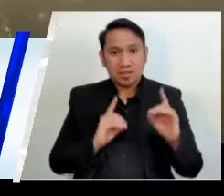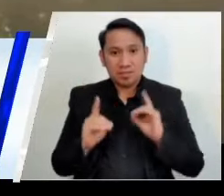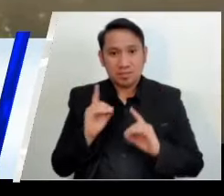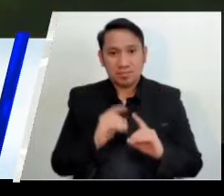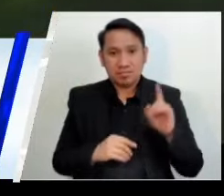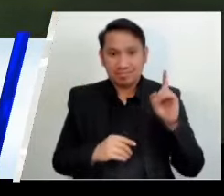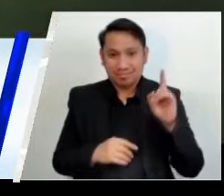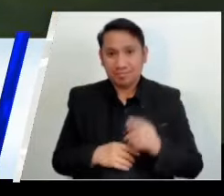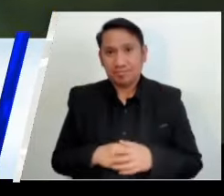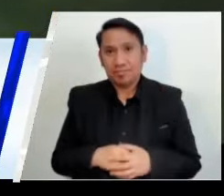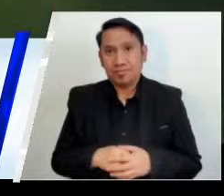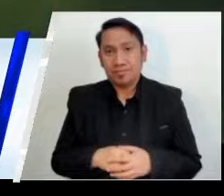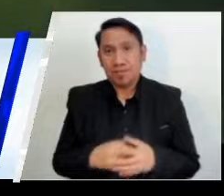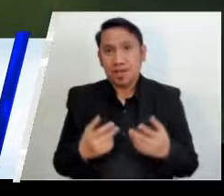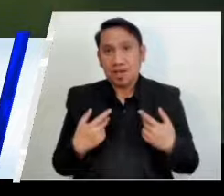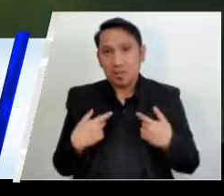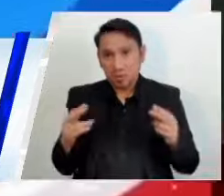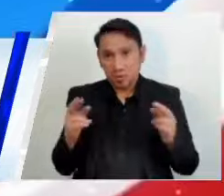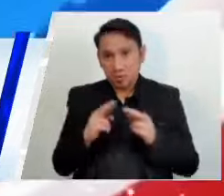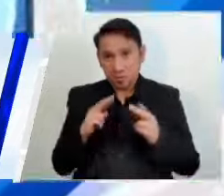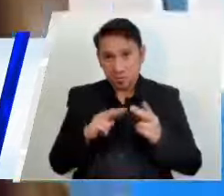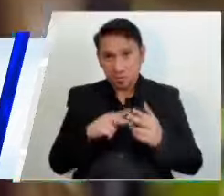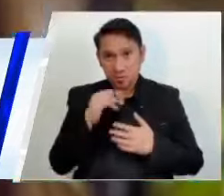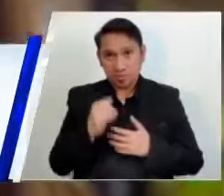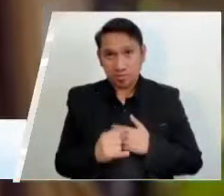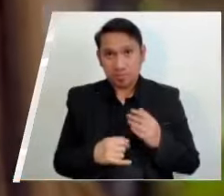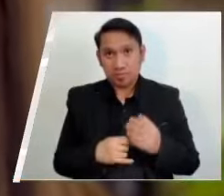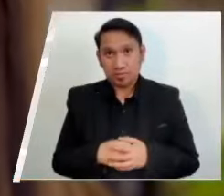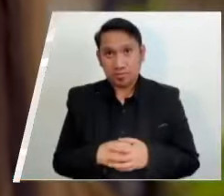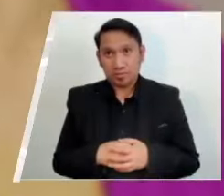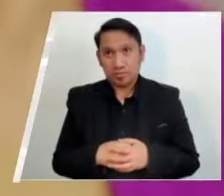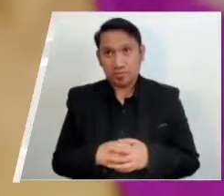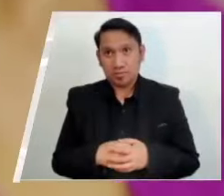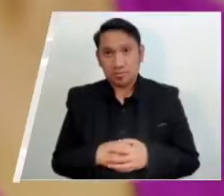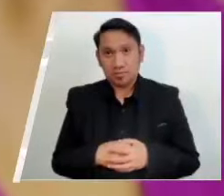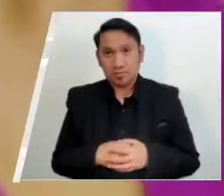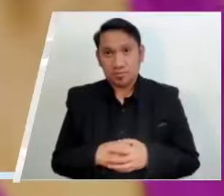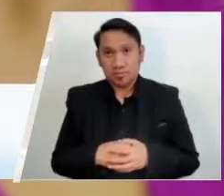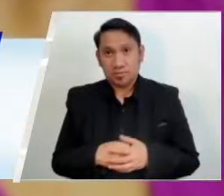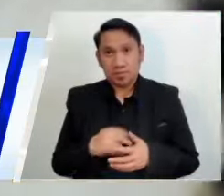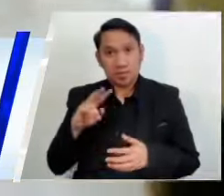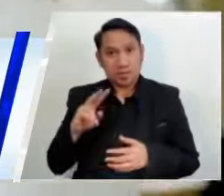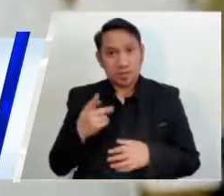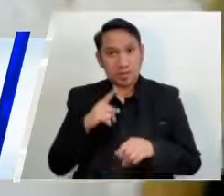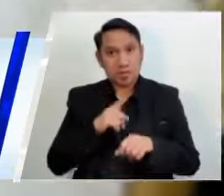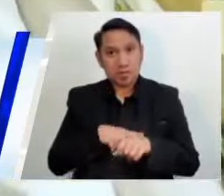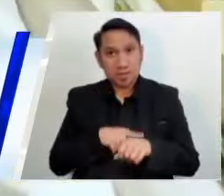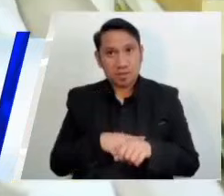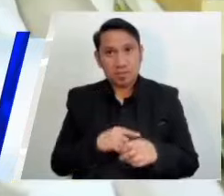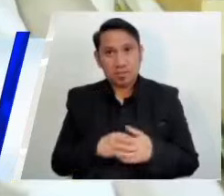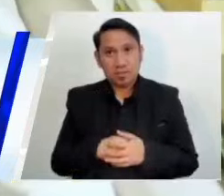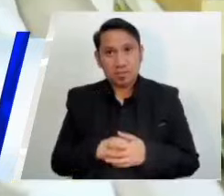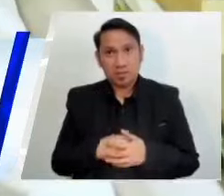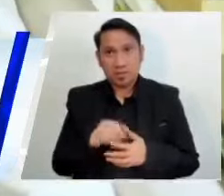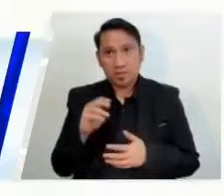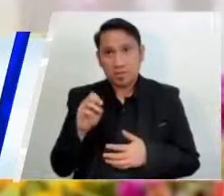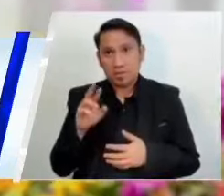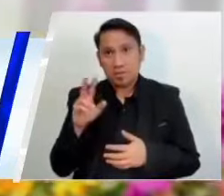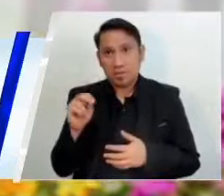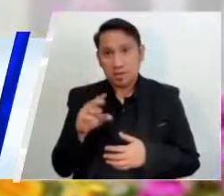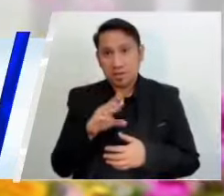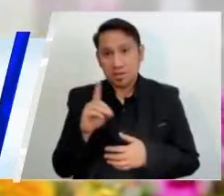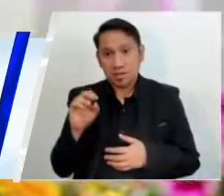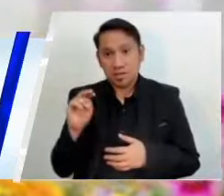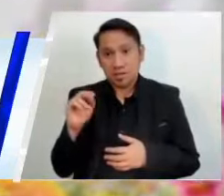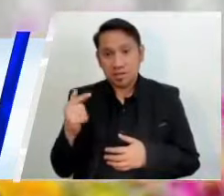na reunion project nila ni Park Shin-hye. Renewed for a second season ang sitcom ni na Martin Rivera at Ding Dong Dantes